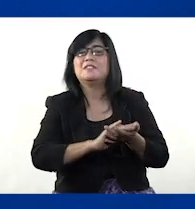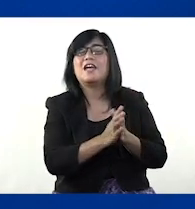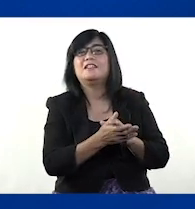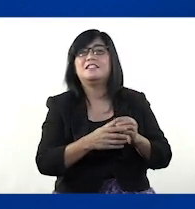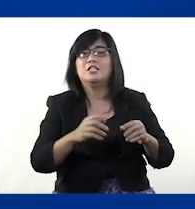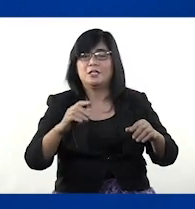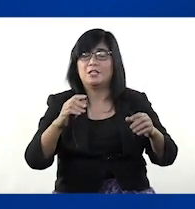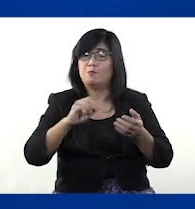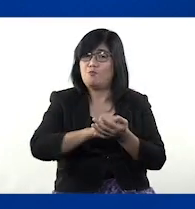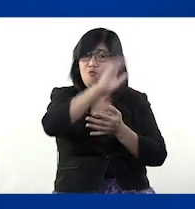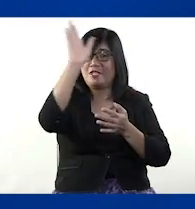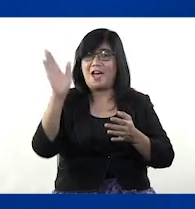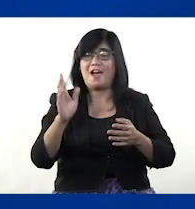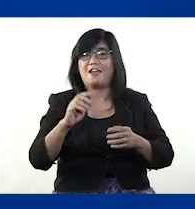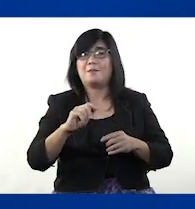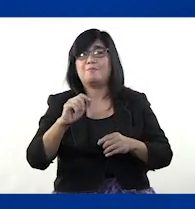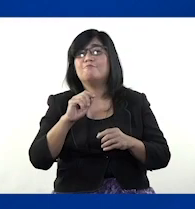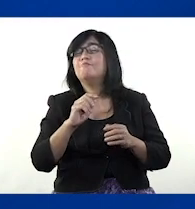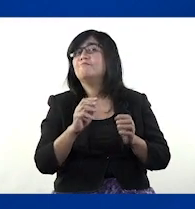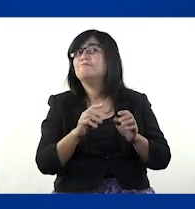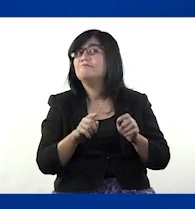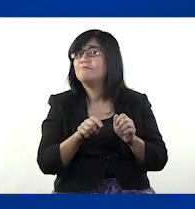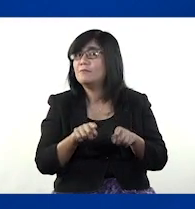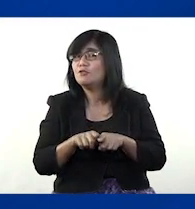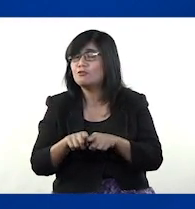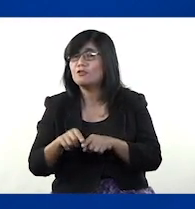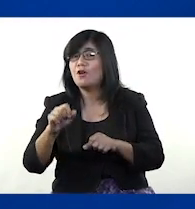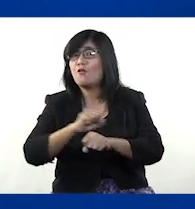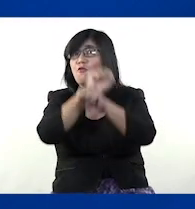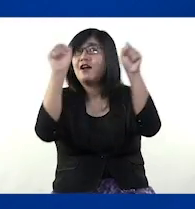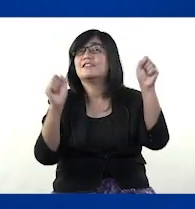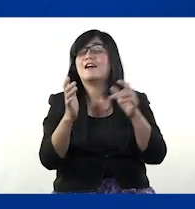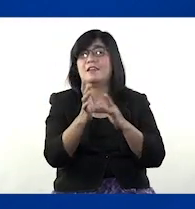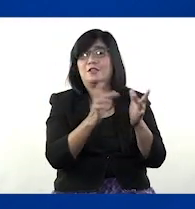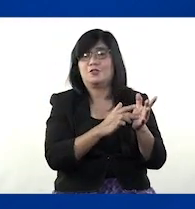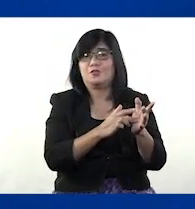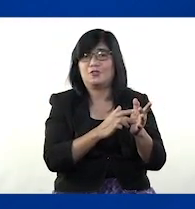menaklukkan segala sesuatu pada dirinya sekuat sayang sama dia memberikan buat kita